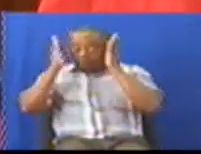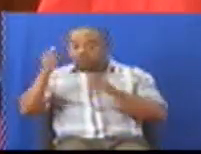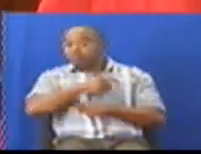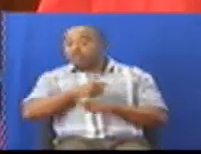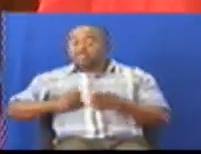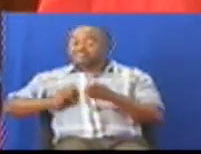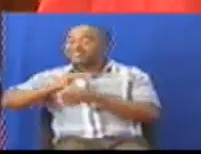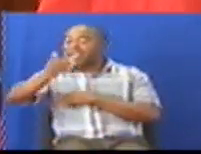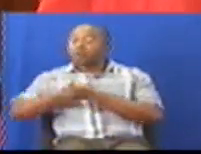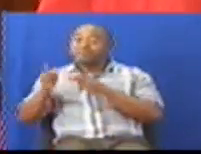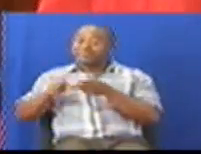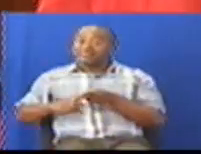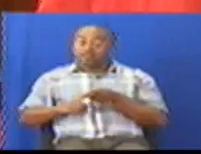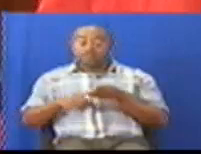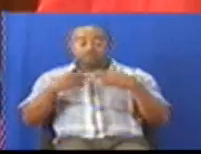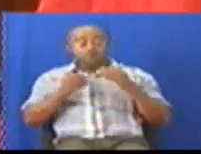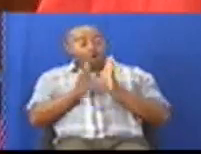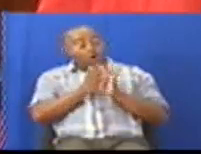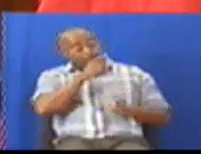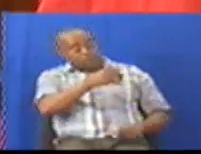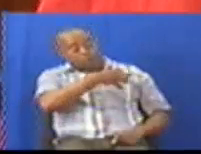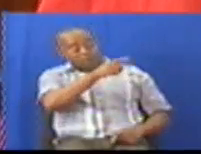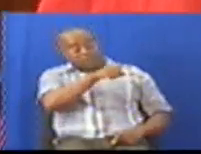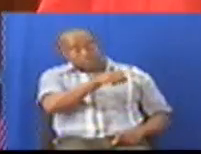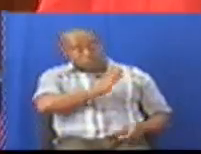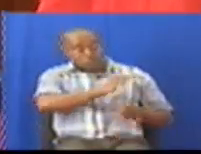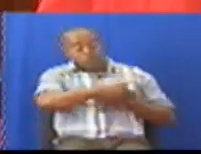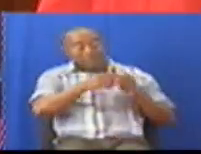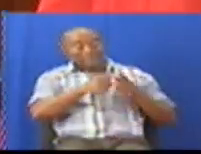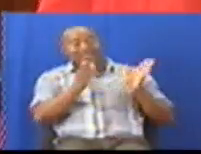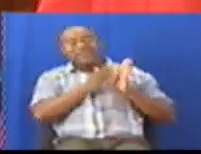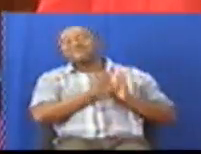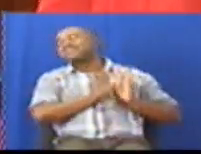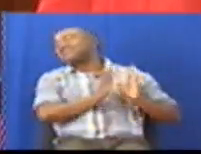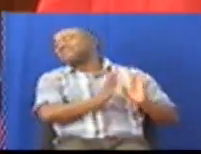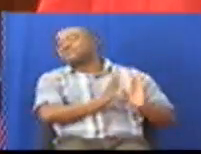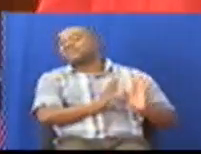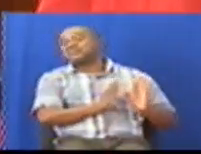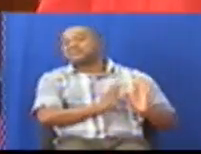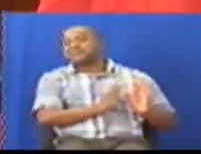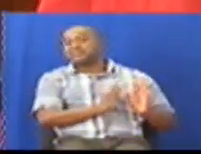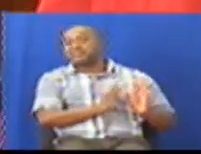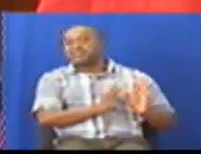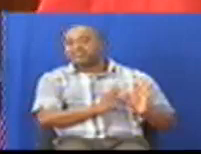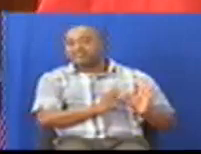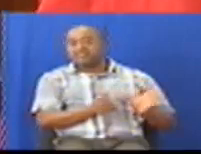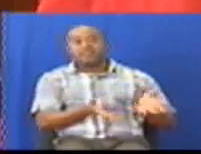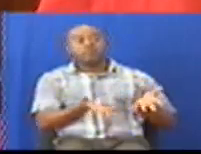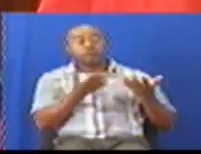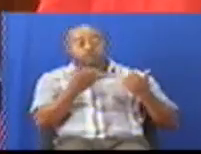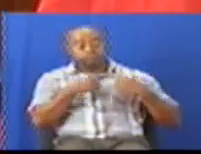Mheshimiwa Waziri Jafo na manaibu wako mrudi ubunge na mrudi kwenye nafasi zenu ili muweze kuifanya kazi